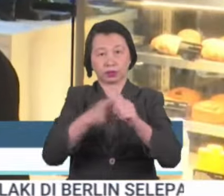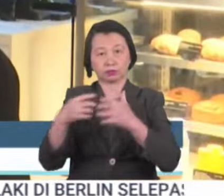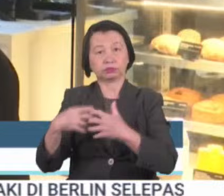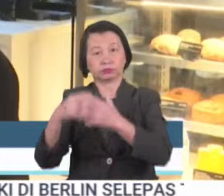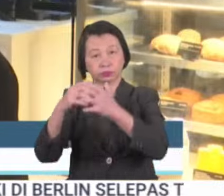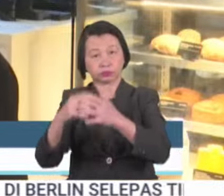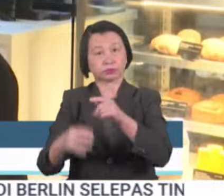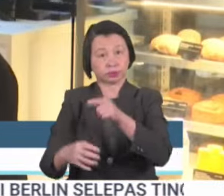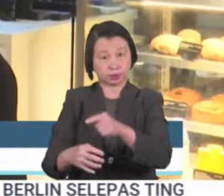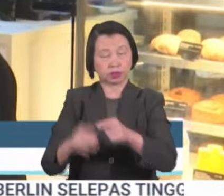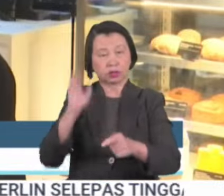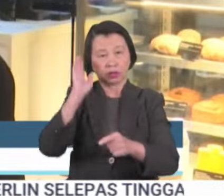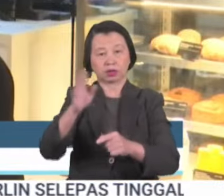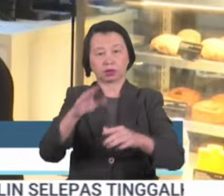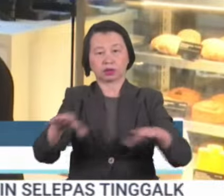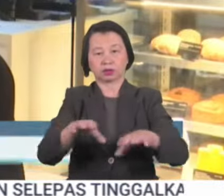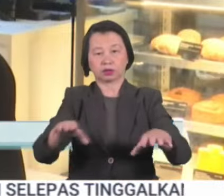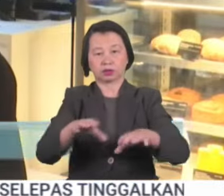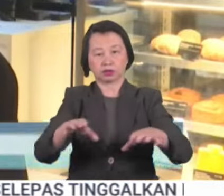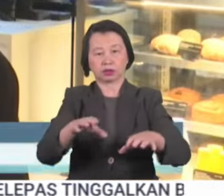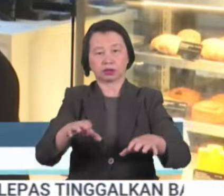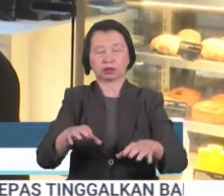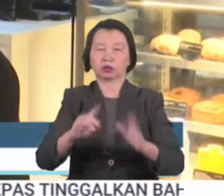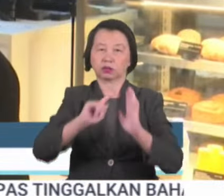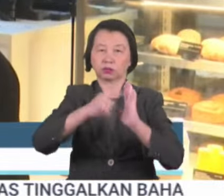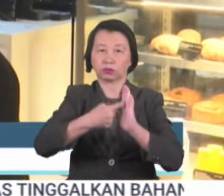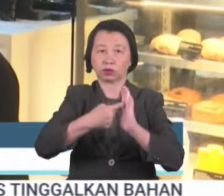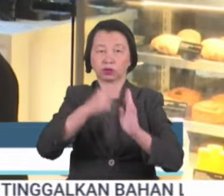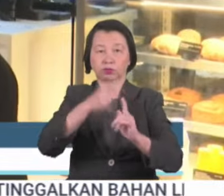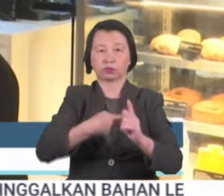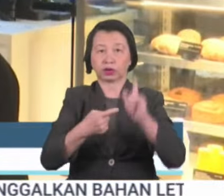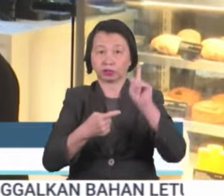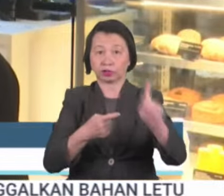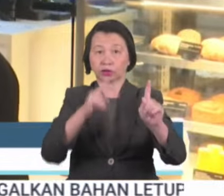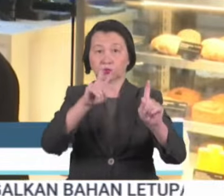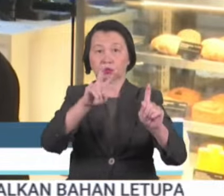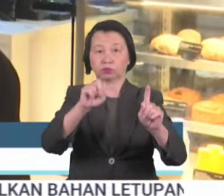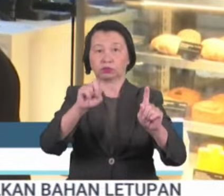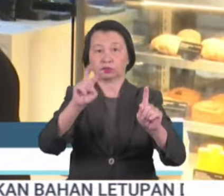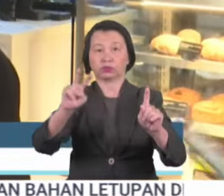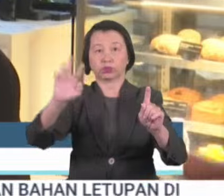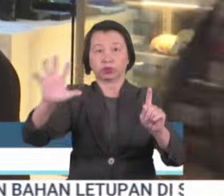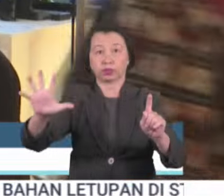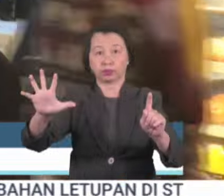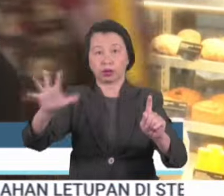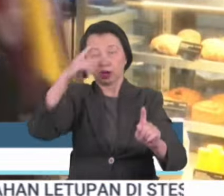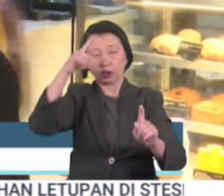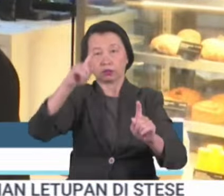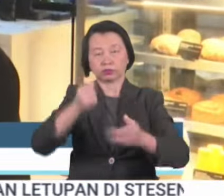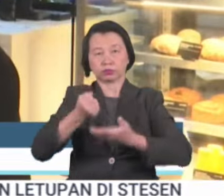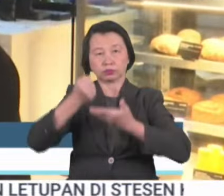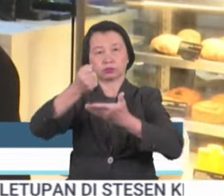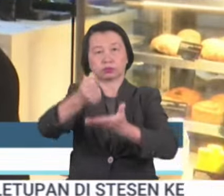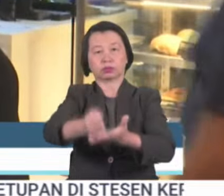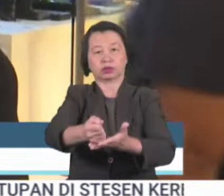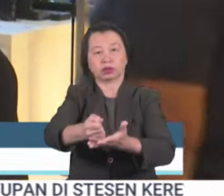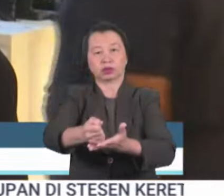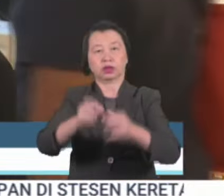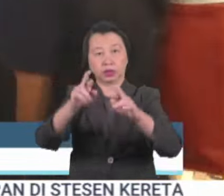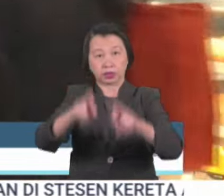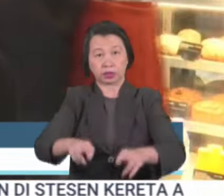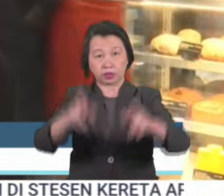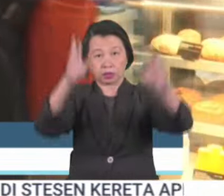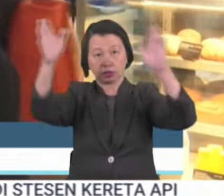ini akan dilaksanakan mulai Januari 2025 untuk membantu